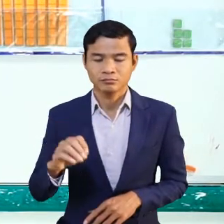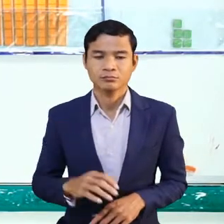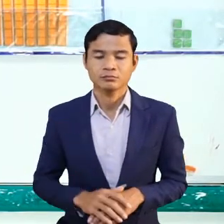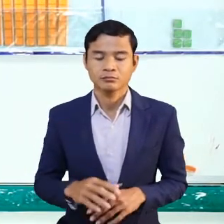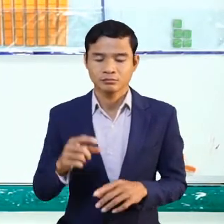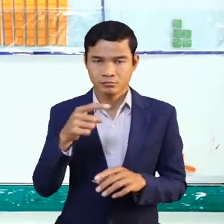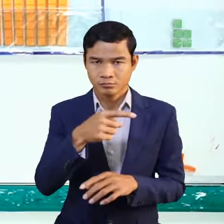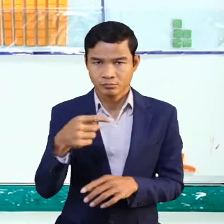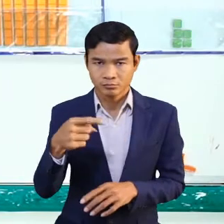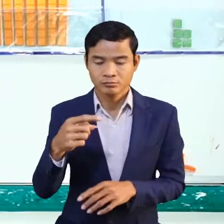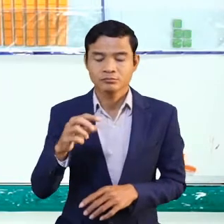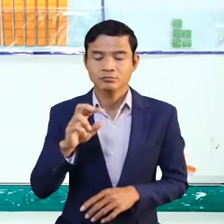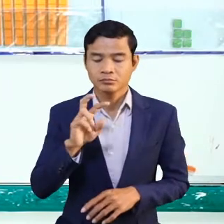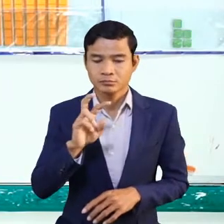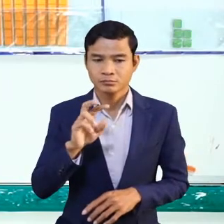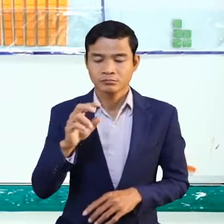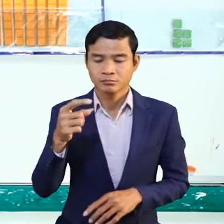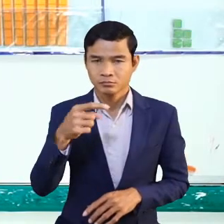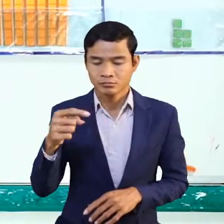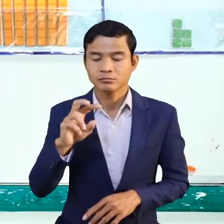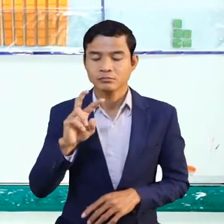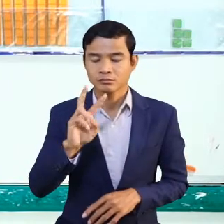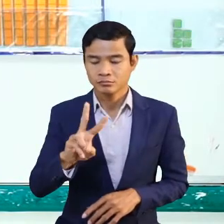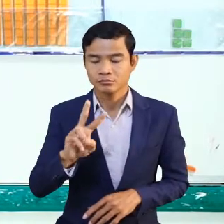3230ដកឲ្យ